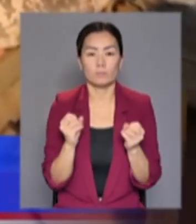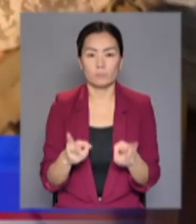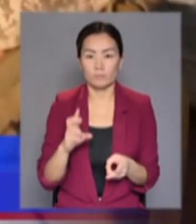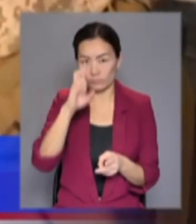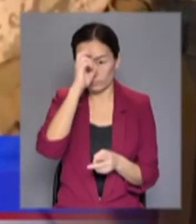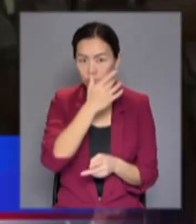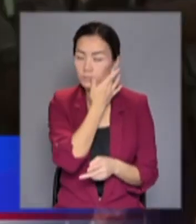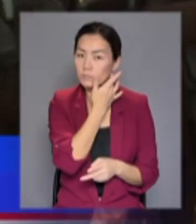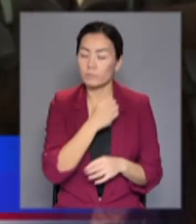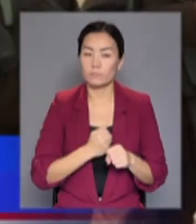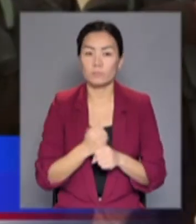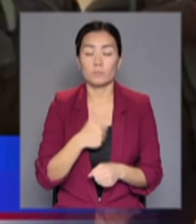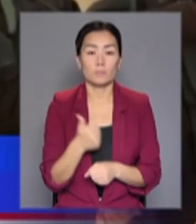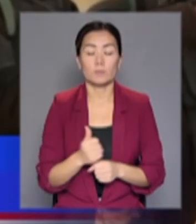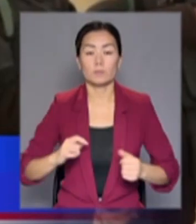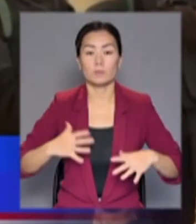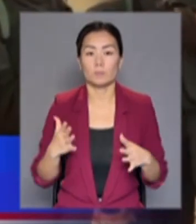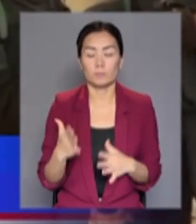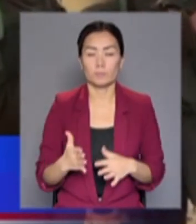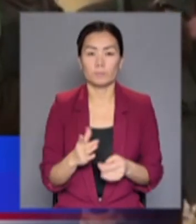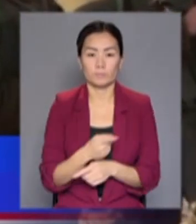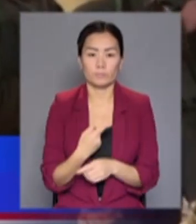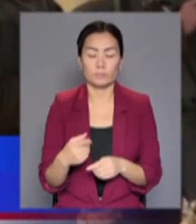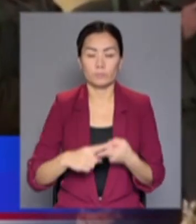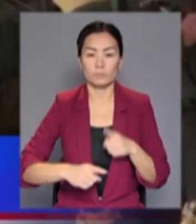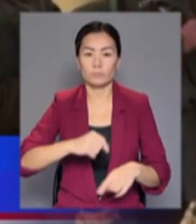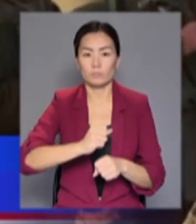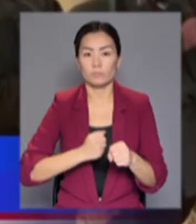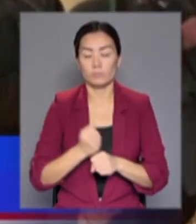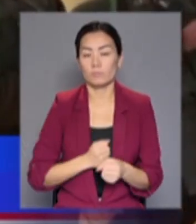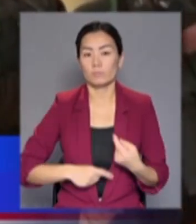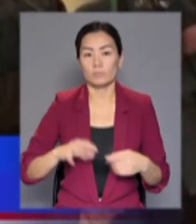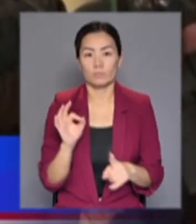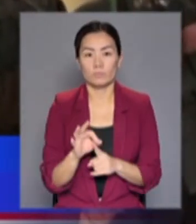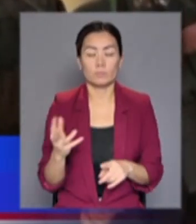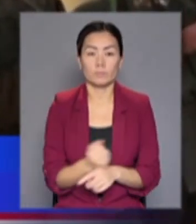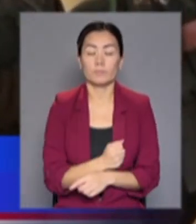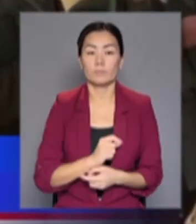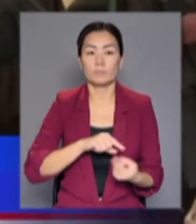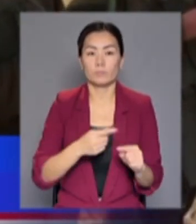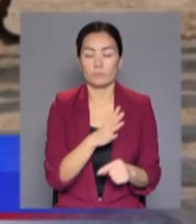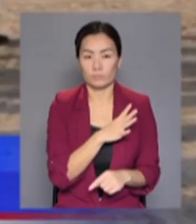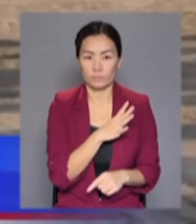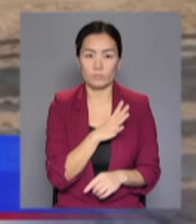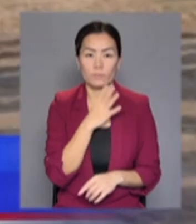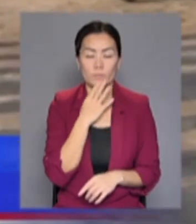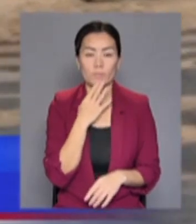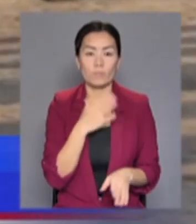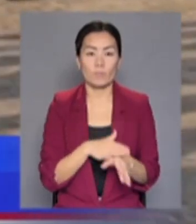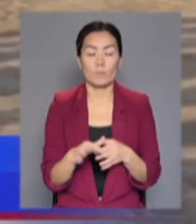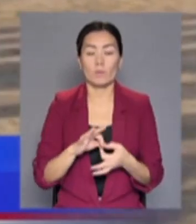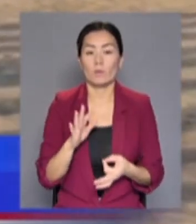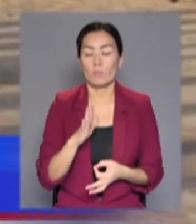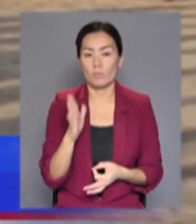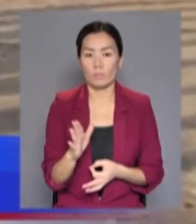угрозы государственным объектам. Главным требованием к бойцам в операции разведки и прицеливания условного противника было неукоснительное выполнение